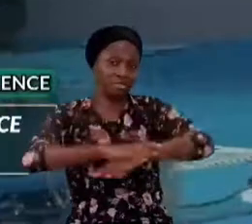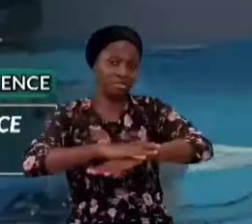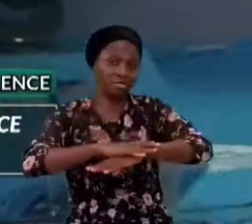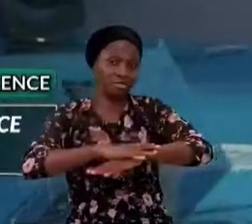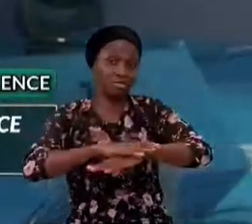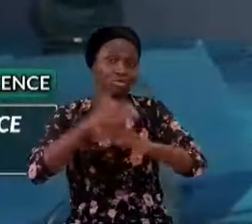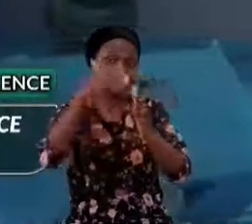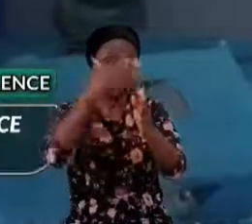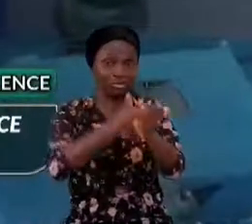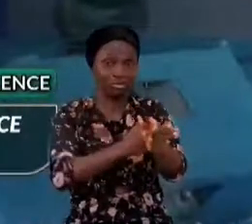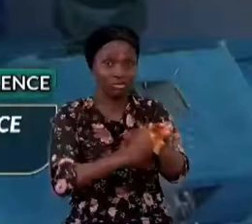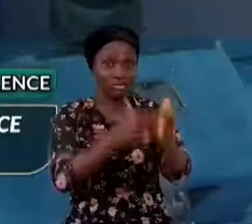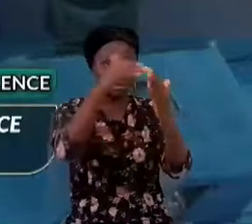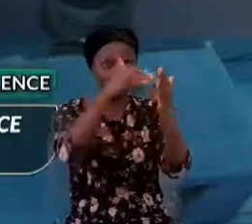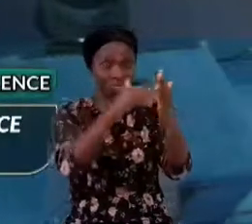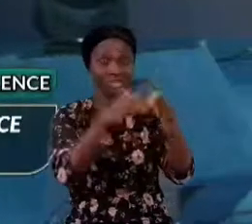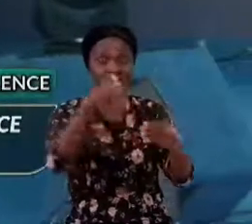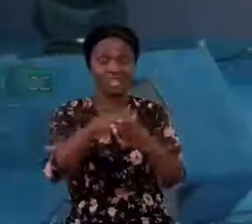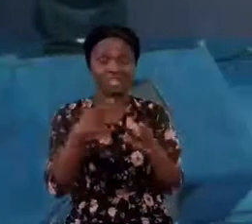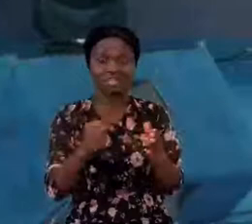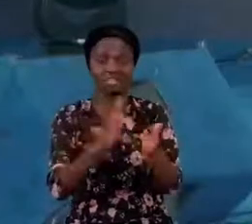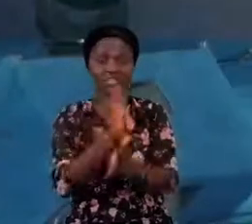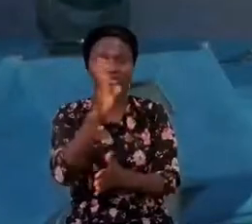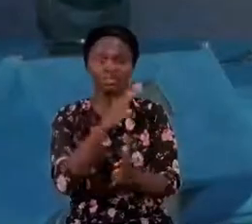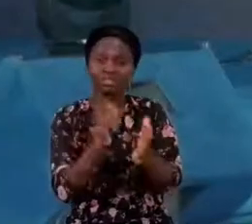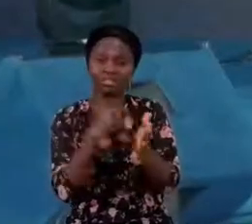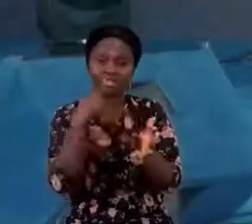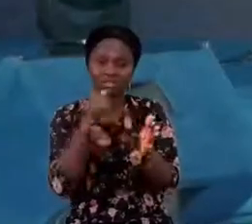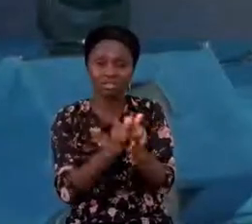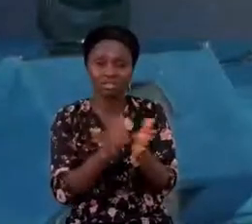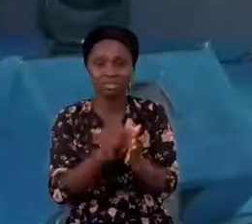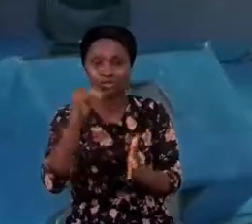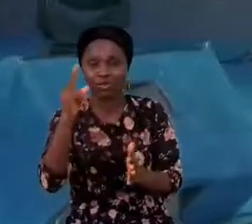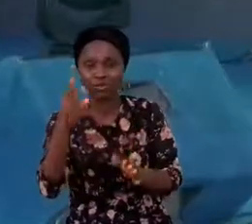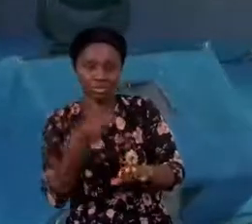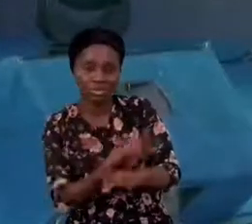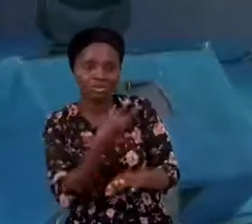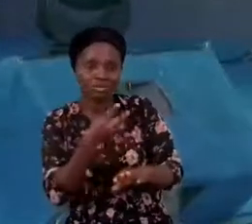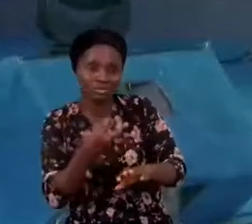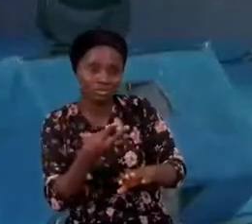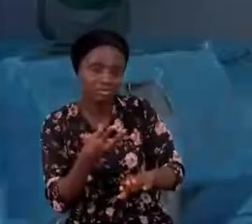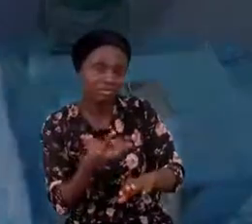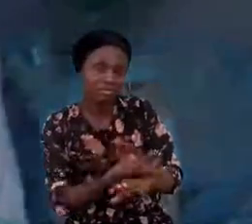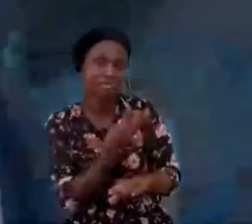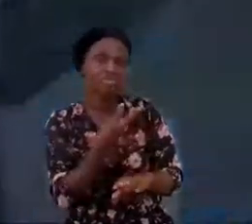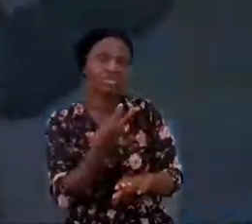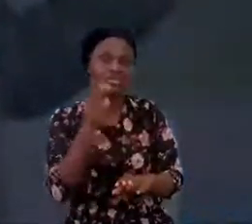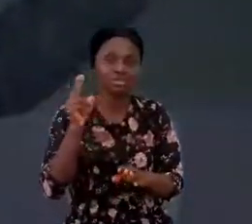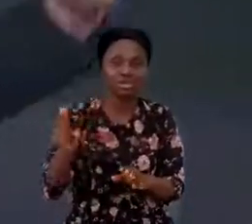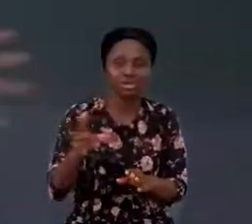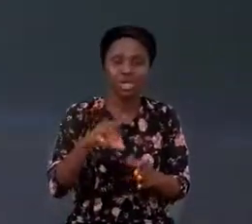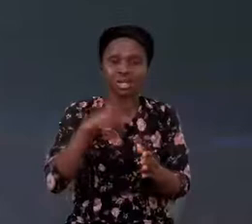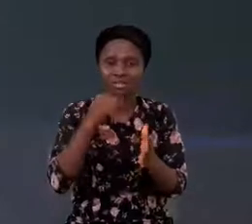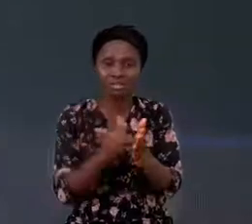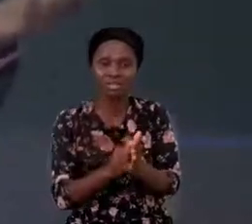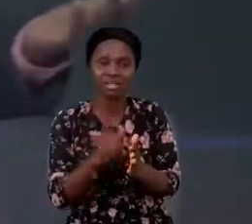venez 12 x 12, 12 x 12, la fondation. Quand vous passez à la classe suivante, vous ne jetez pas